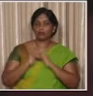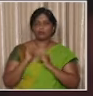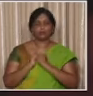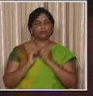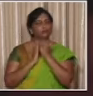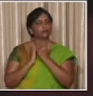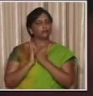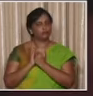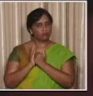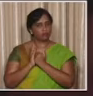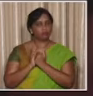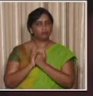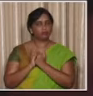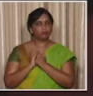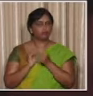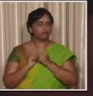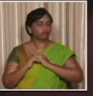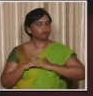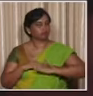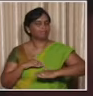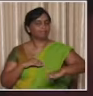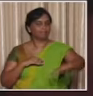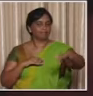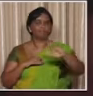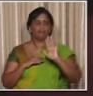වැඩපිළිවෙලකට පාවඩ එලන්නට ඕනේ.